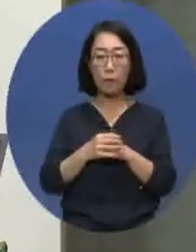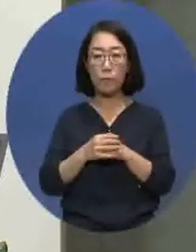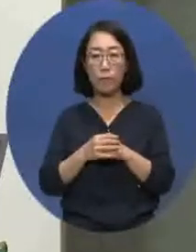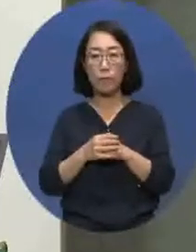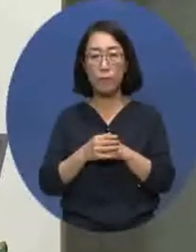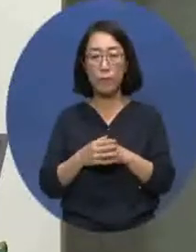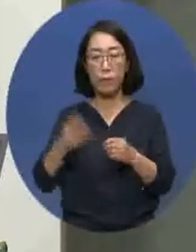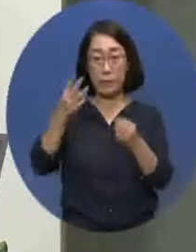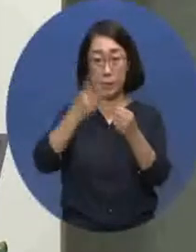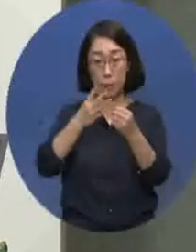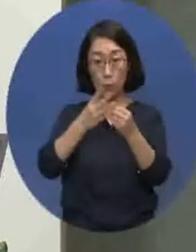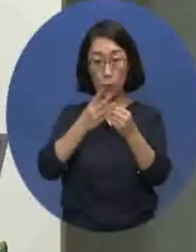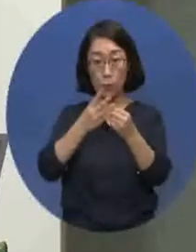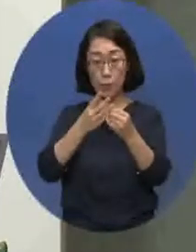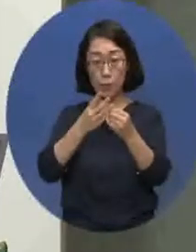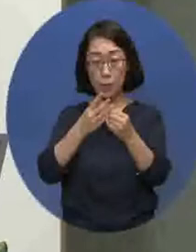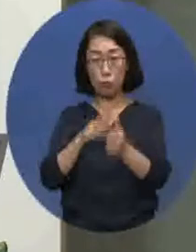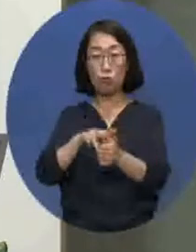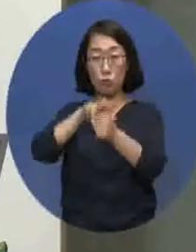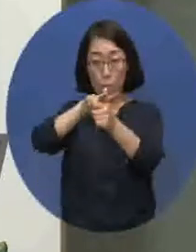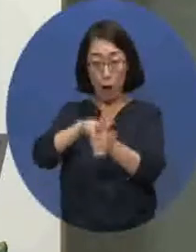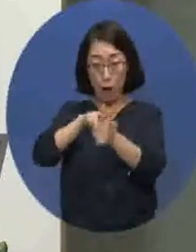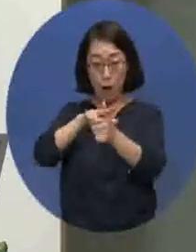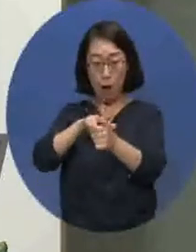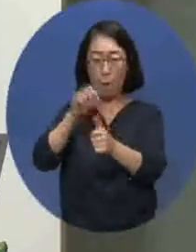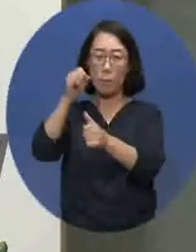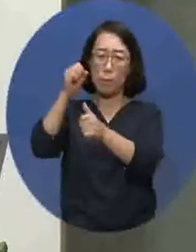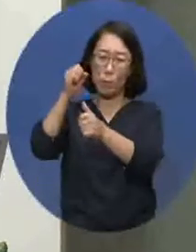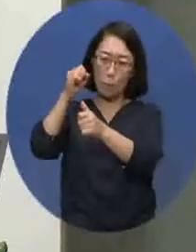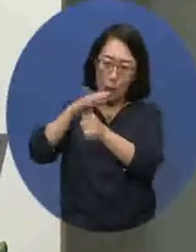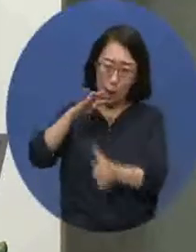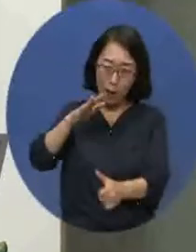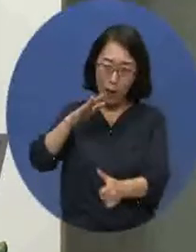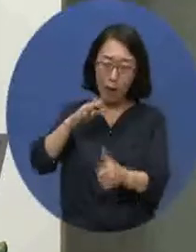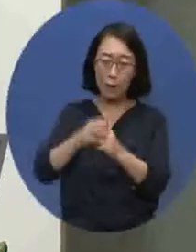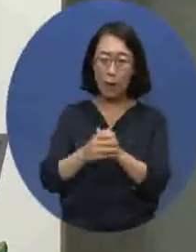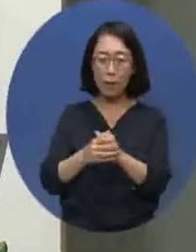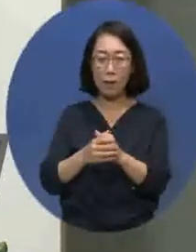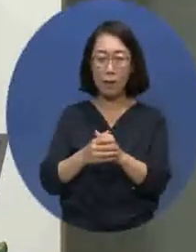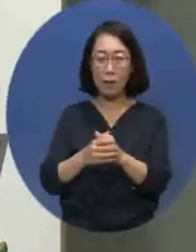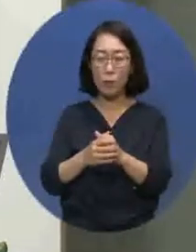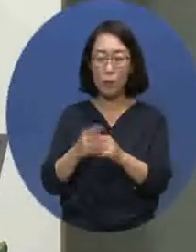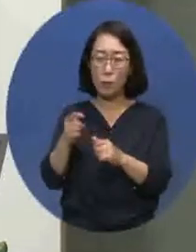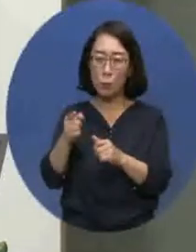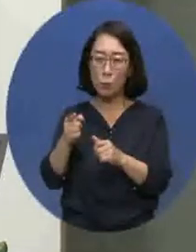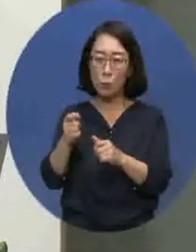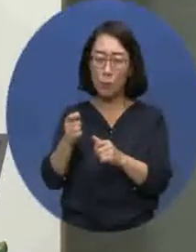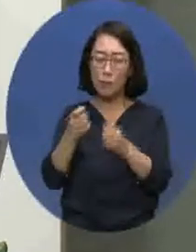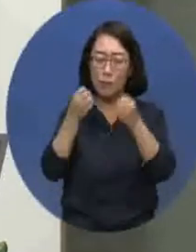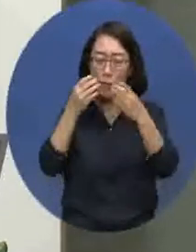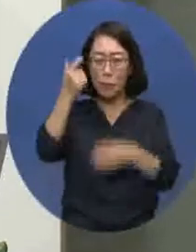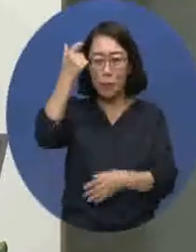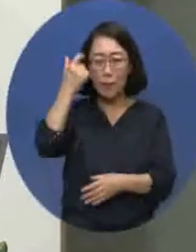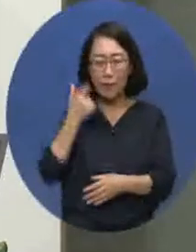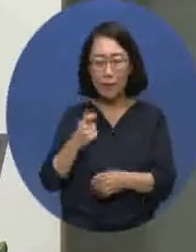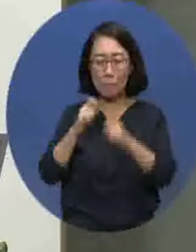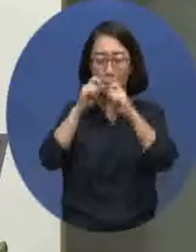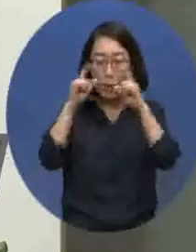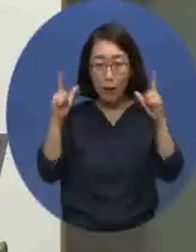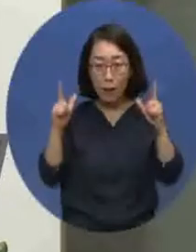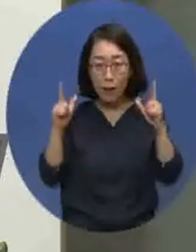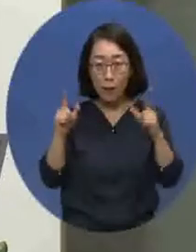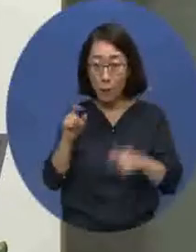세 번째 도전에 고배를 마시면서 뭐좀 새롭게 느끼는 점이 있다면